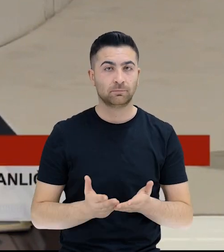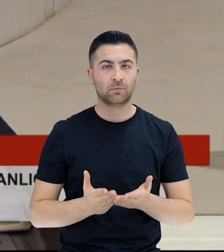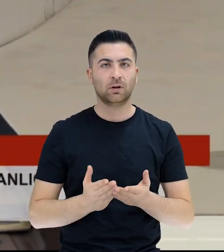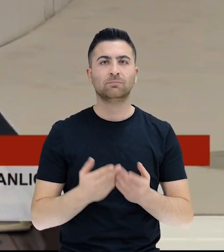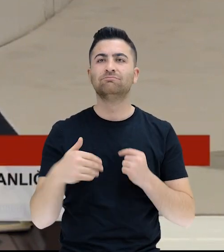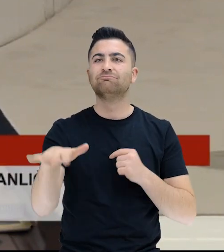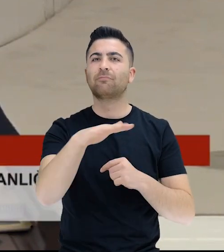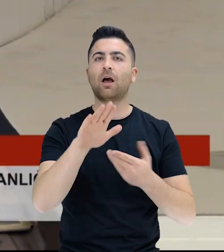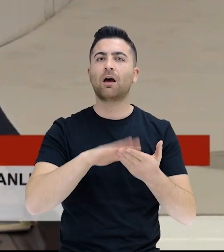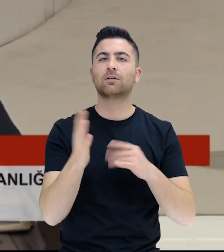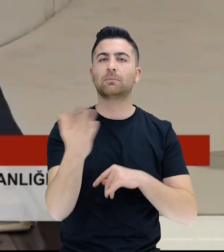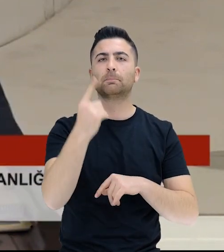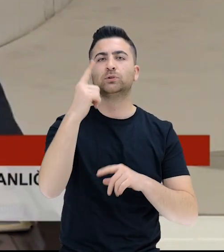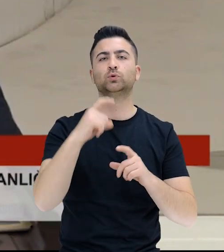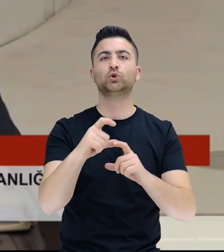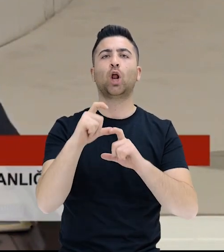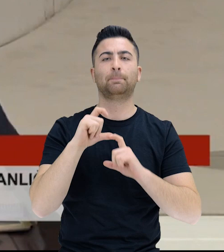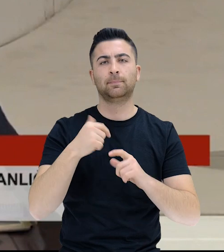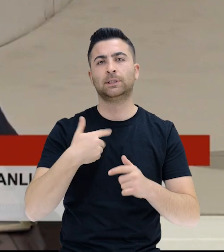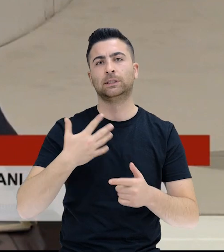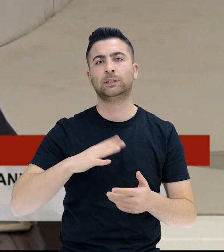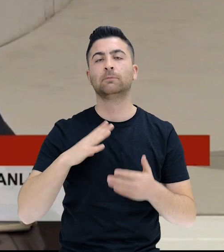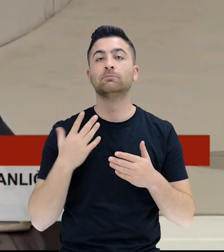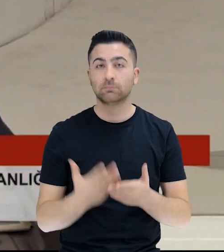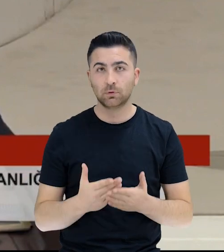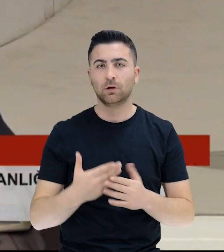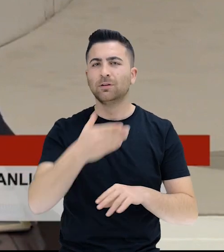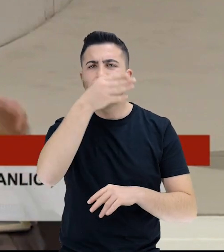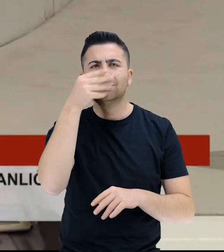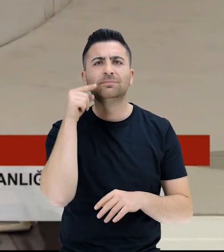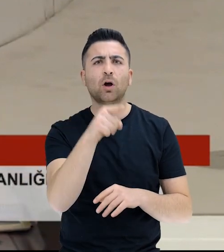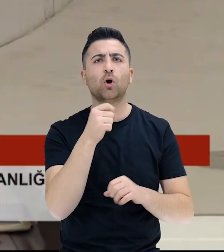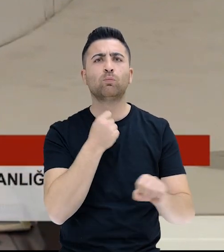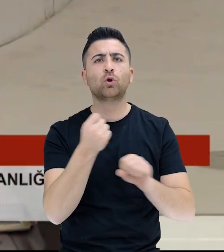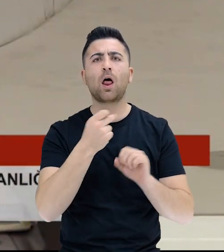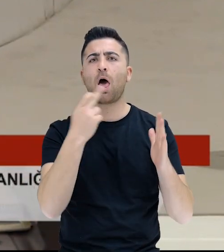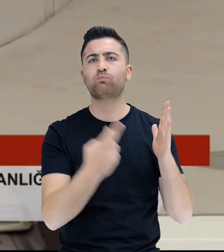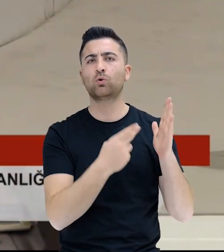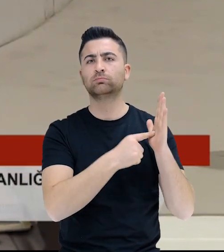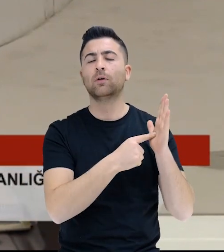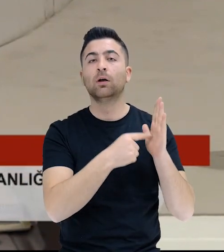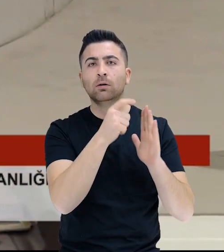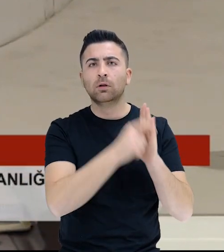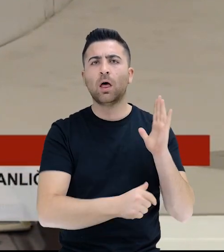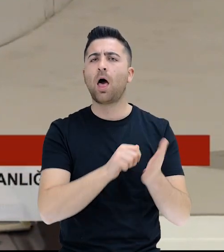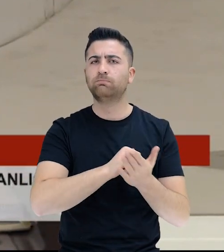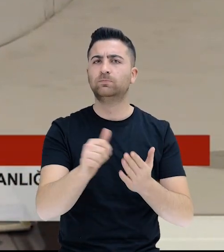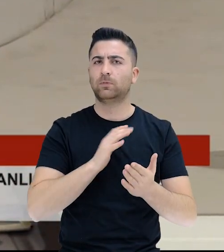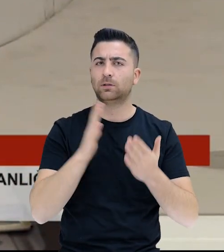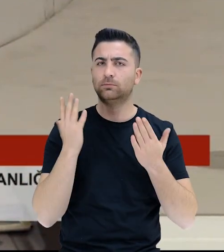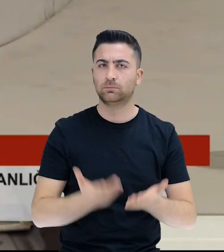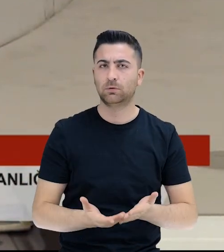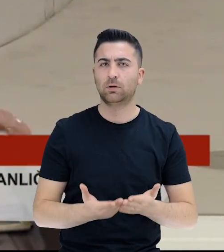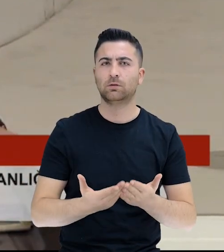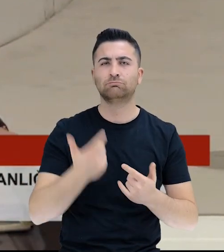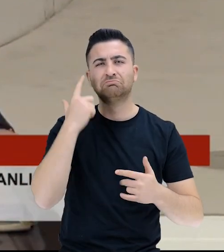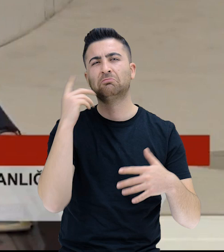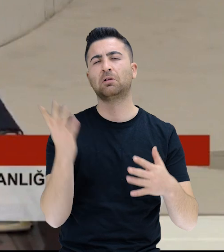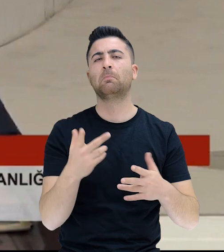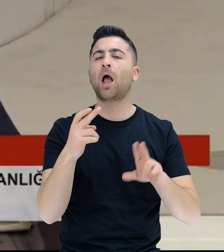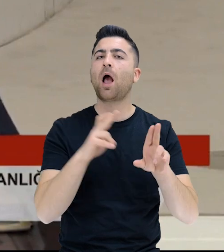edeceğiz. Ama buradaki arkadaşların bir soruyu sormasını isterdim. Uyuşturuculu mücadeledeki raporlarda her şey var